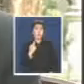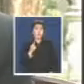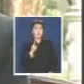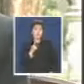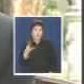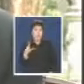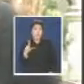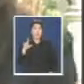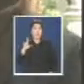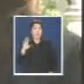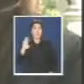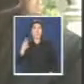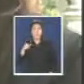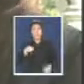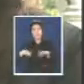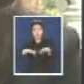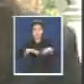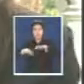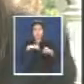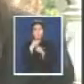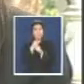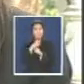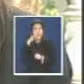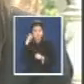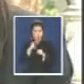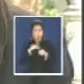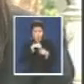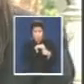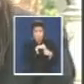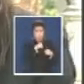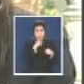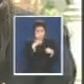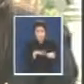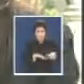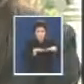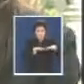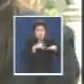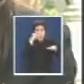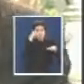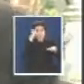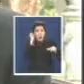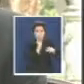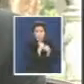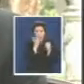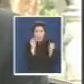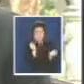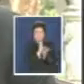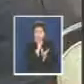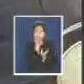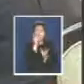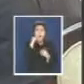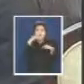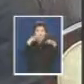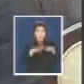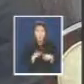เพราะว่าเราเองเราก็จะพยายามที่จะบริหารจัดการมันก็จะต้องมีน้ำอยู่บางส่วนซึ่งตรงนี้แหละค่ะเป็นจุดที่จะบริหารอย่างไรให้ผลกระทบน้อยที่สุดแต่ระ